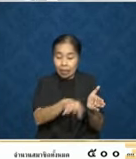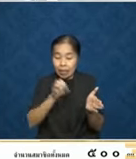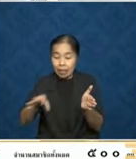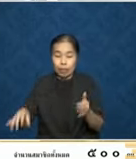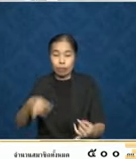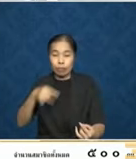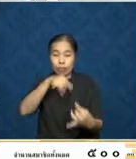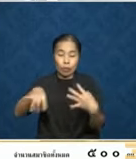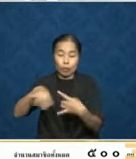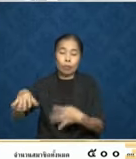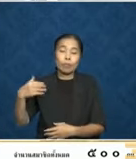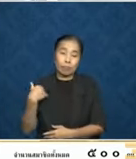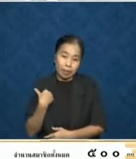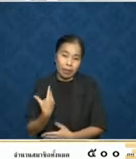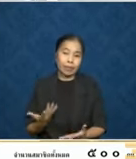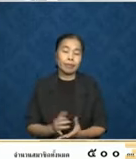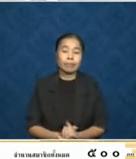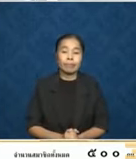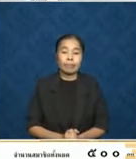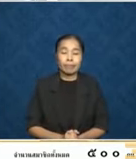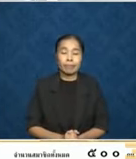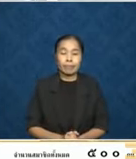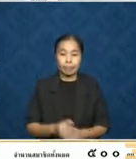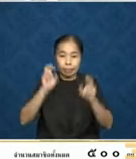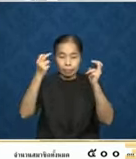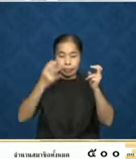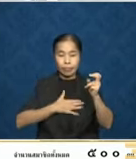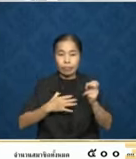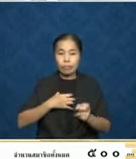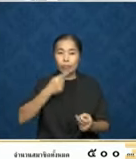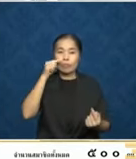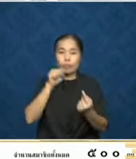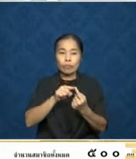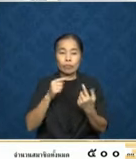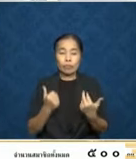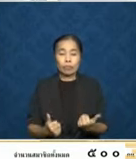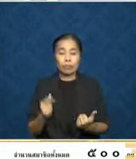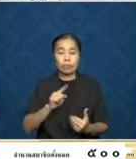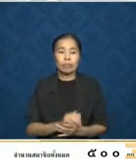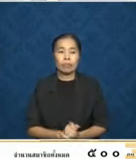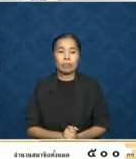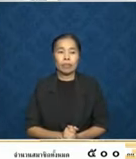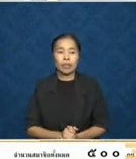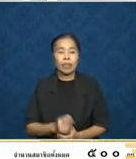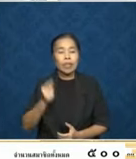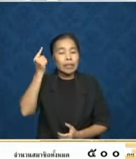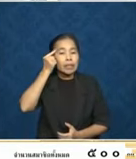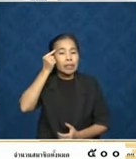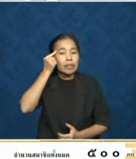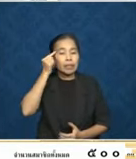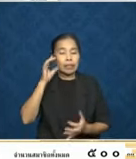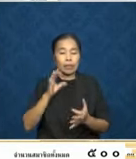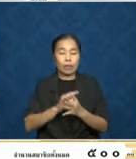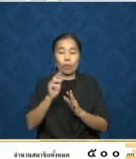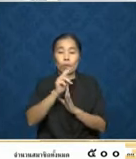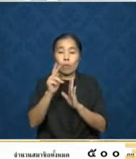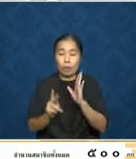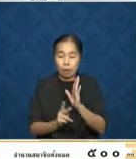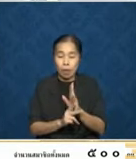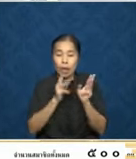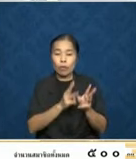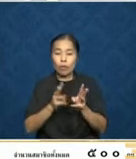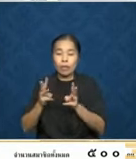าการแหละนี่ก็เป็นปัญหาเพราะนั้นประเด็นที่ผมอยากจะพูดถึงเรื่องนี้นะครับผมคิดว่าการคิดถึงเรื่องของกฎหมายและกระบวน